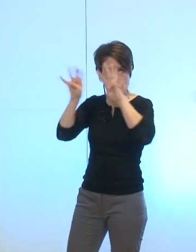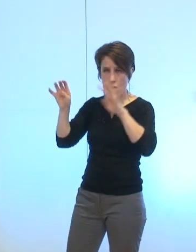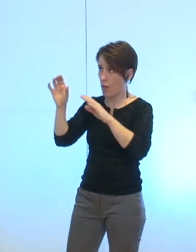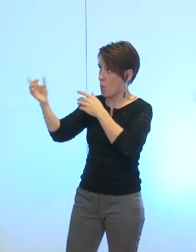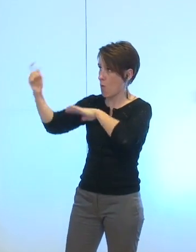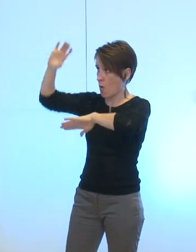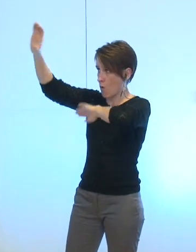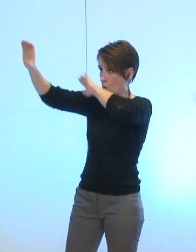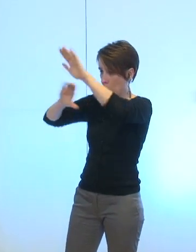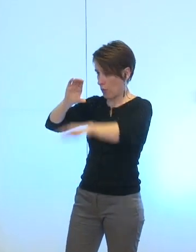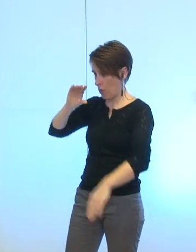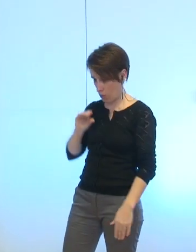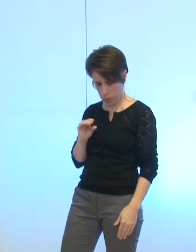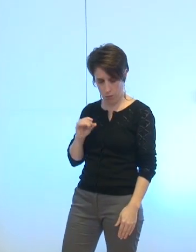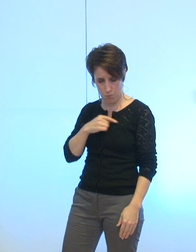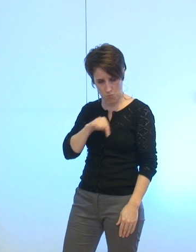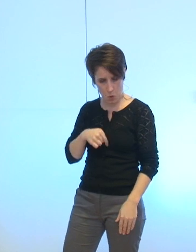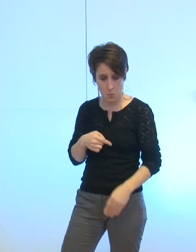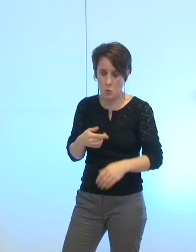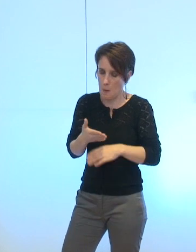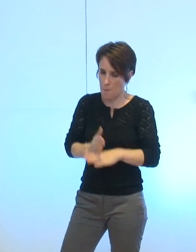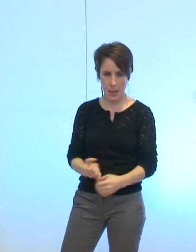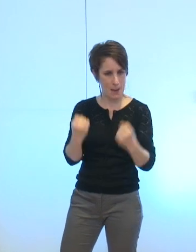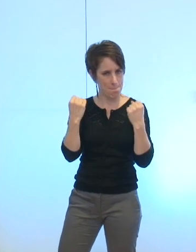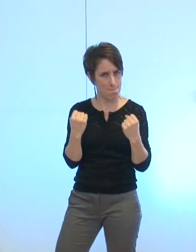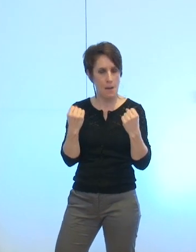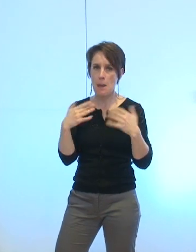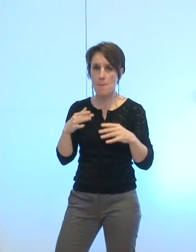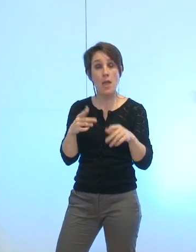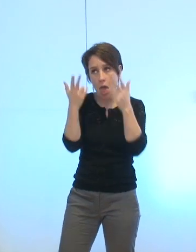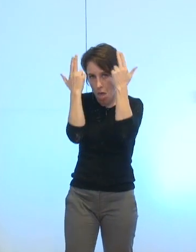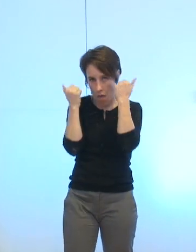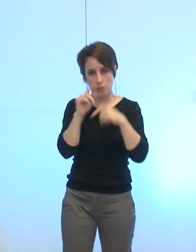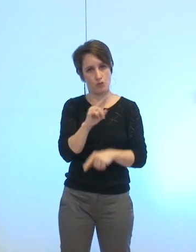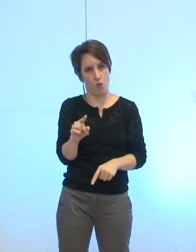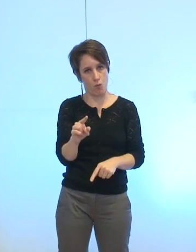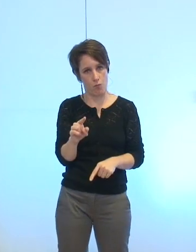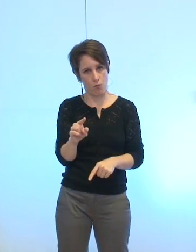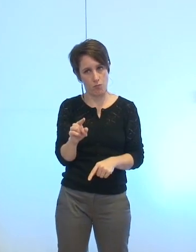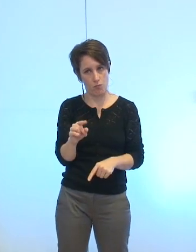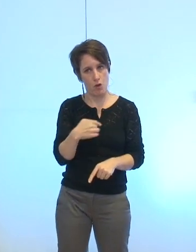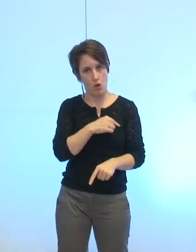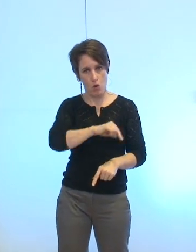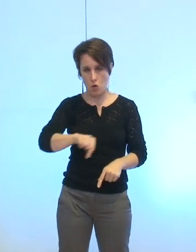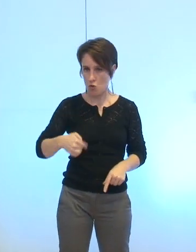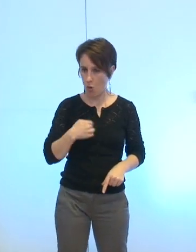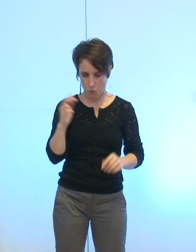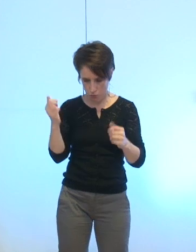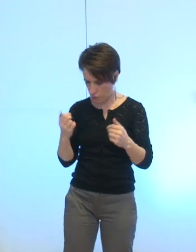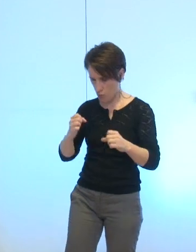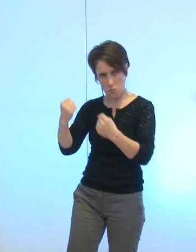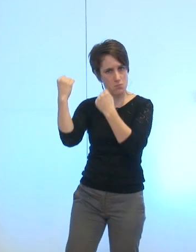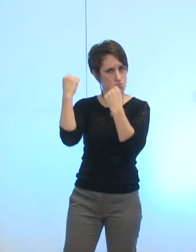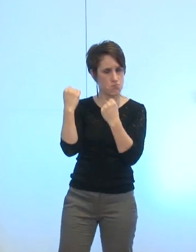annoncé nous ne nous y résignons pas nous pesons et nous pesons avec les